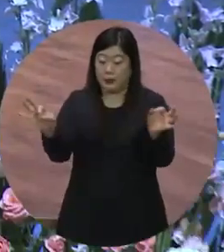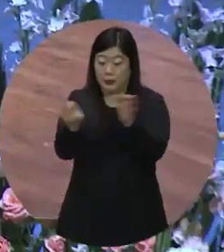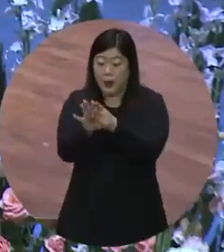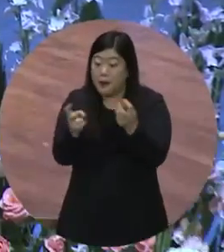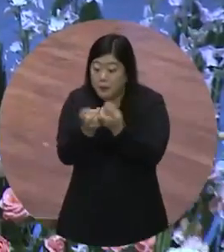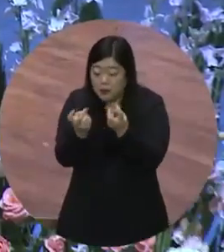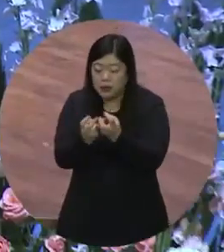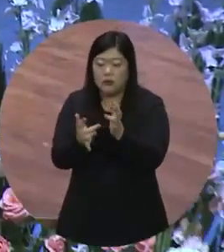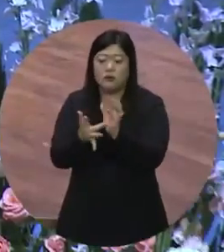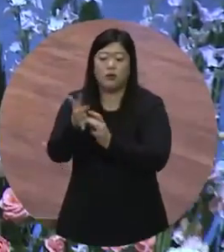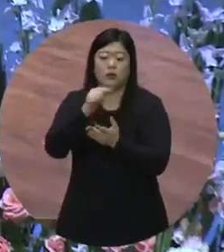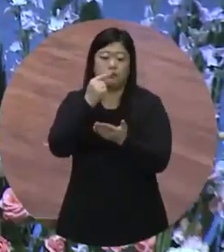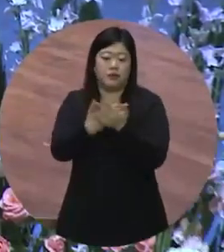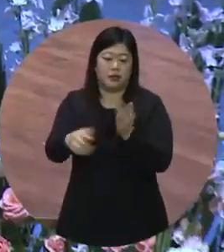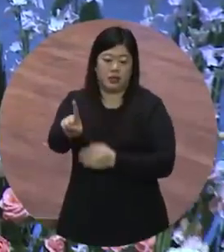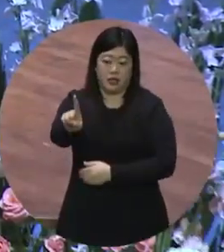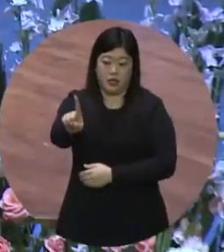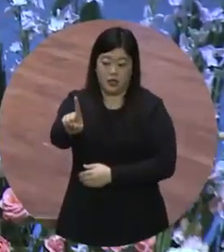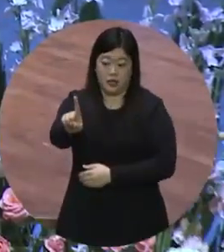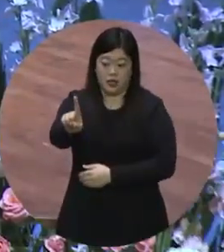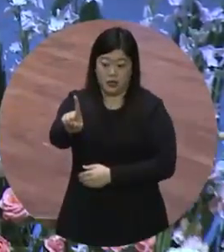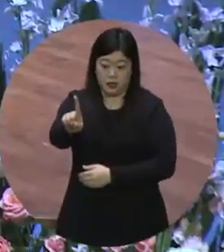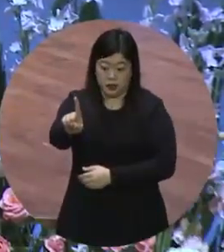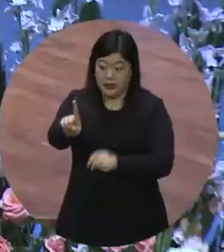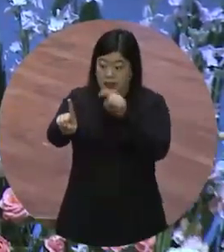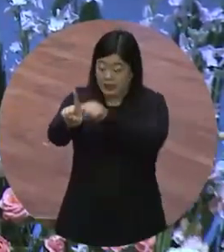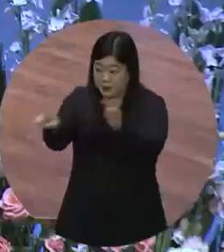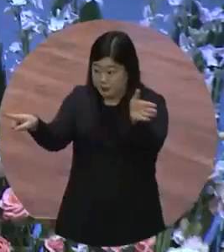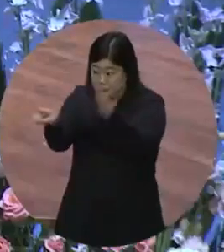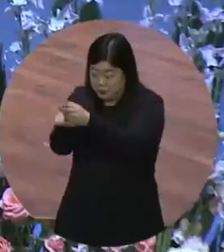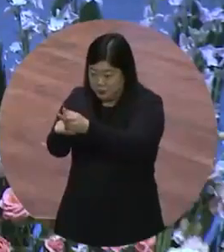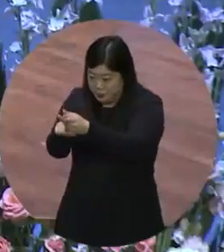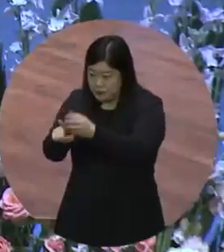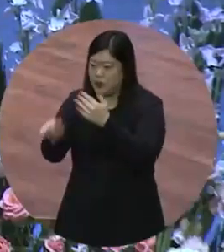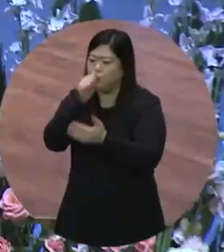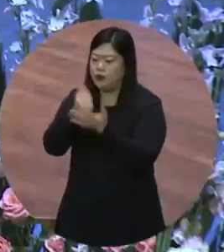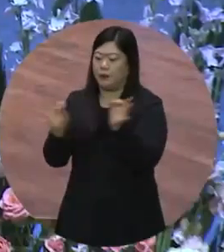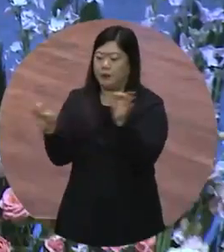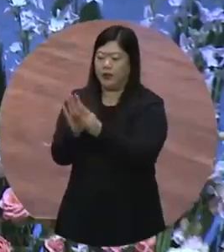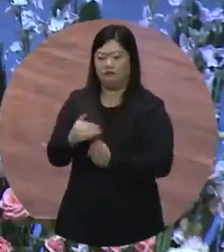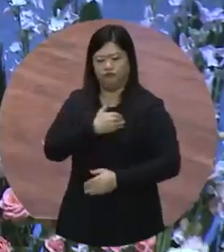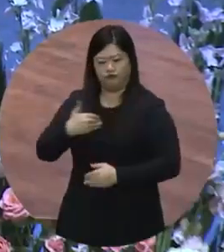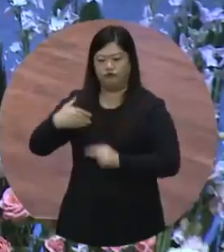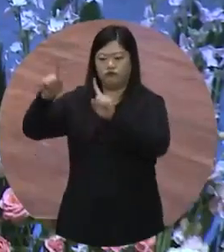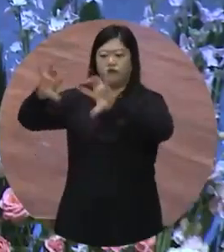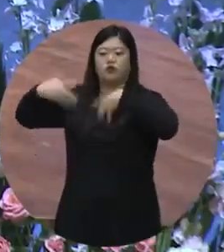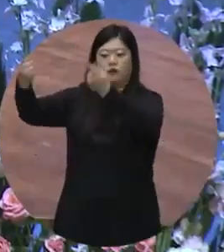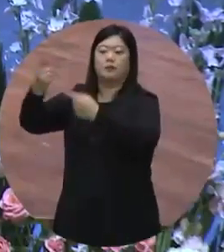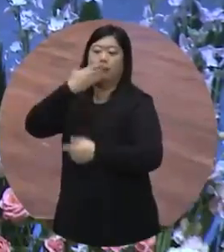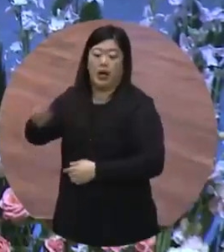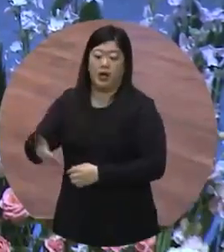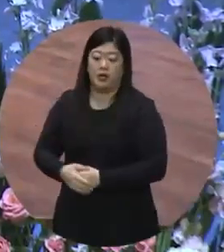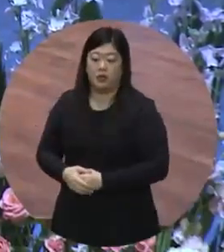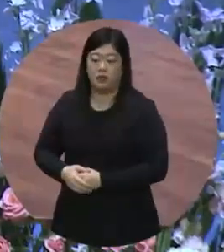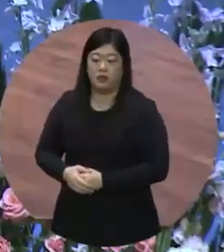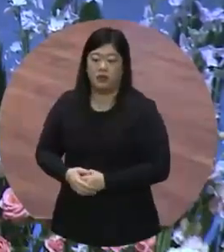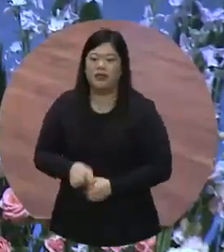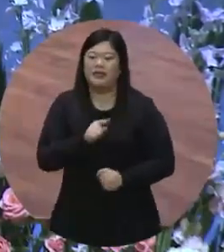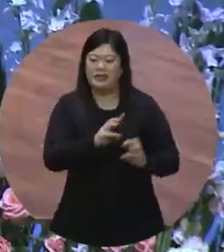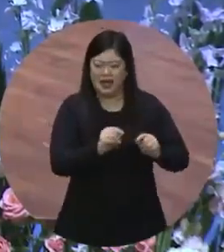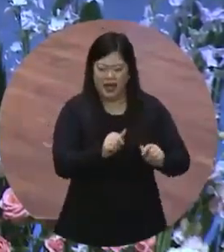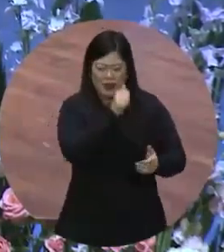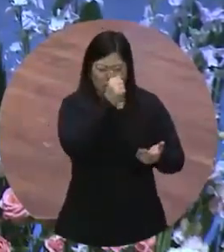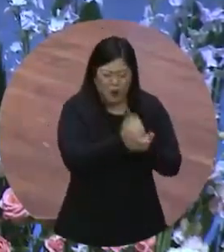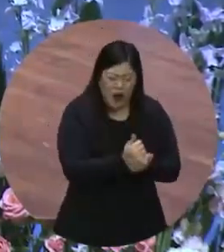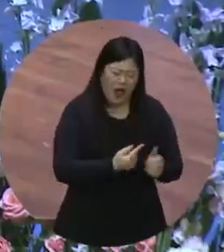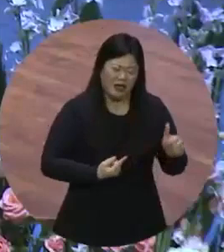예수 그리스도의 보혈을 피로 죄사함 받았기 때문에 천국 당당하게 들어가는 거예요. 살인자도 들어가고 이 땅에 살면서